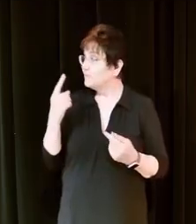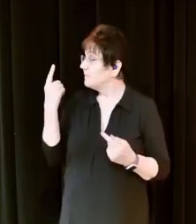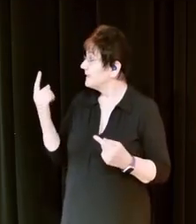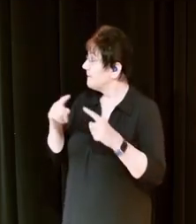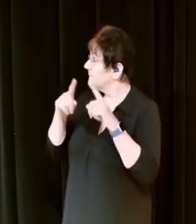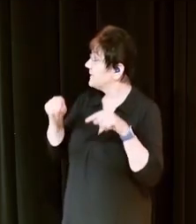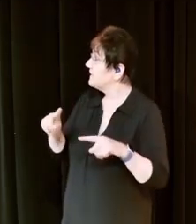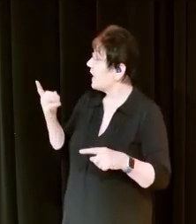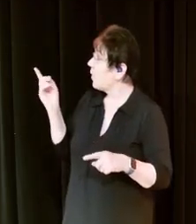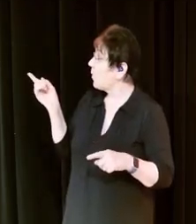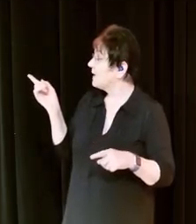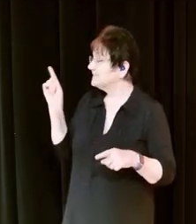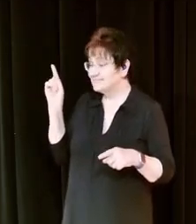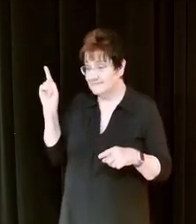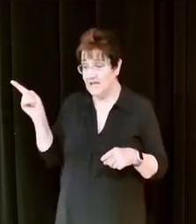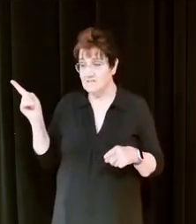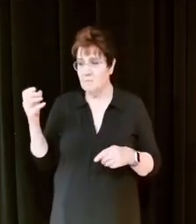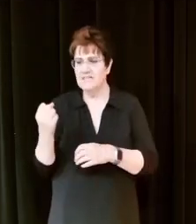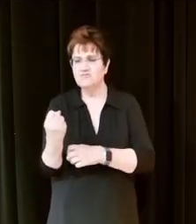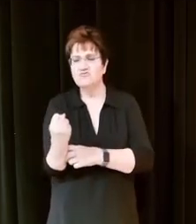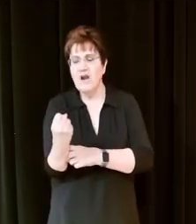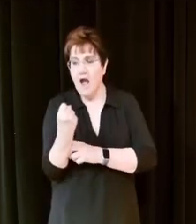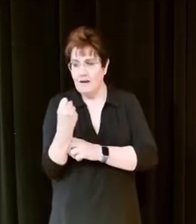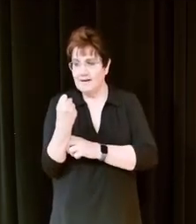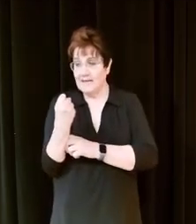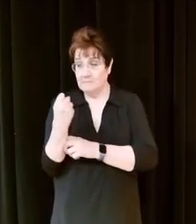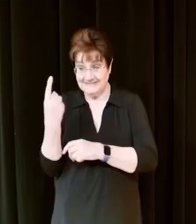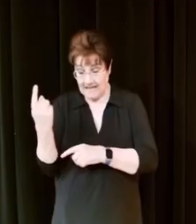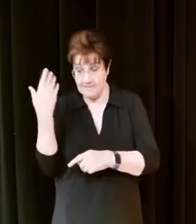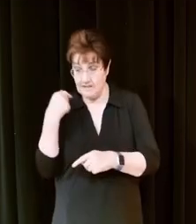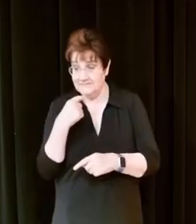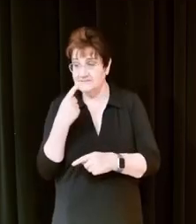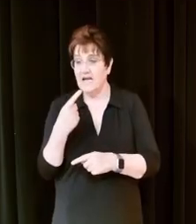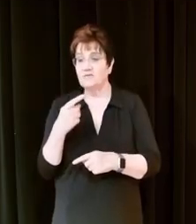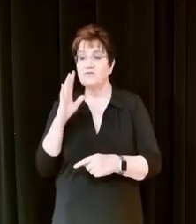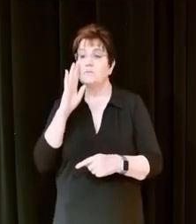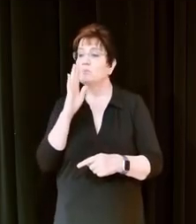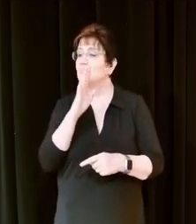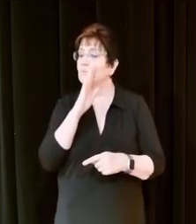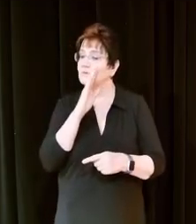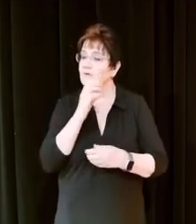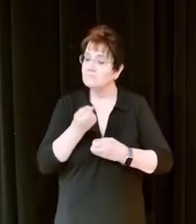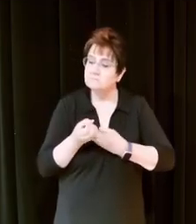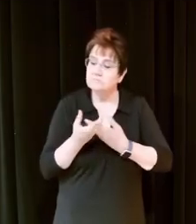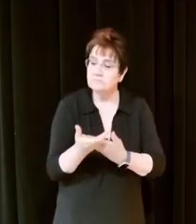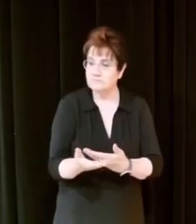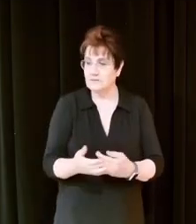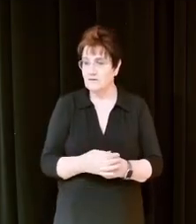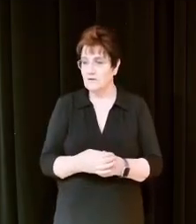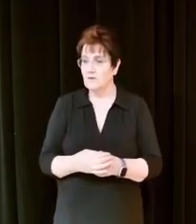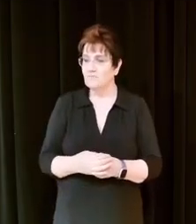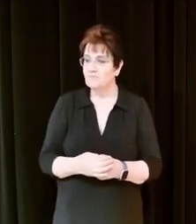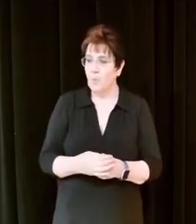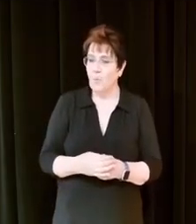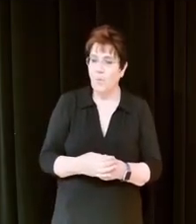darauf komme ich dann später auch nochmal, eine ganz starke, ich nenne es jetzt mal so, hat sie selber auch gesagt, mütterliche Geste, also von versorgt